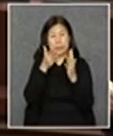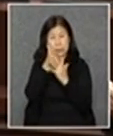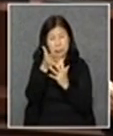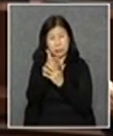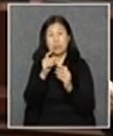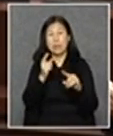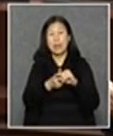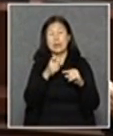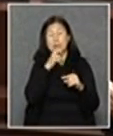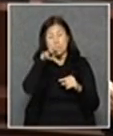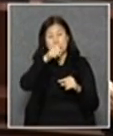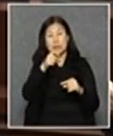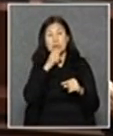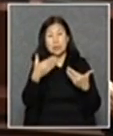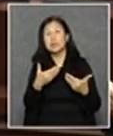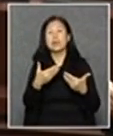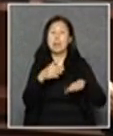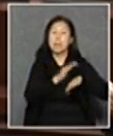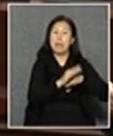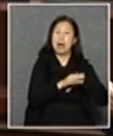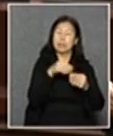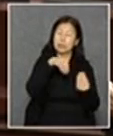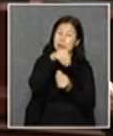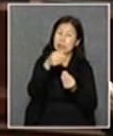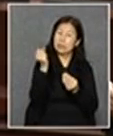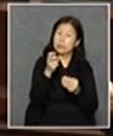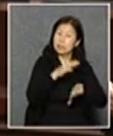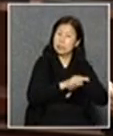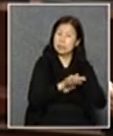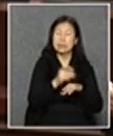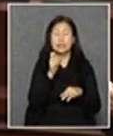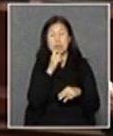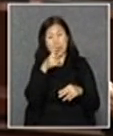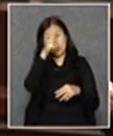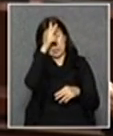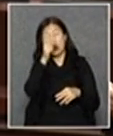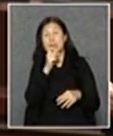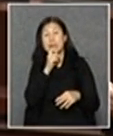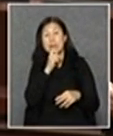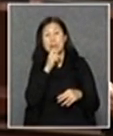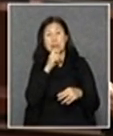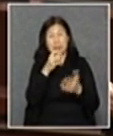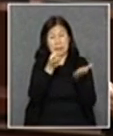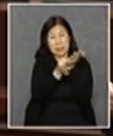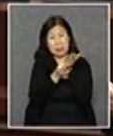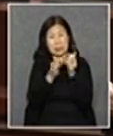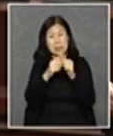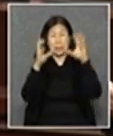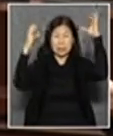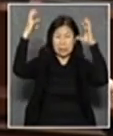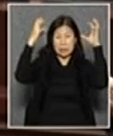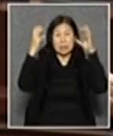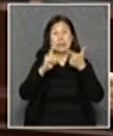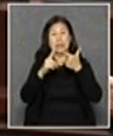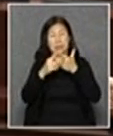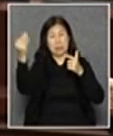其實有很多現成的資源可以考慮的，譬如向政府有投資的景點，包括迪士尼、海